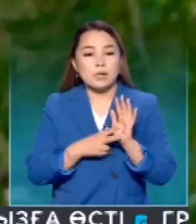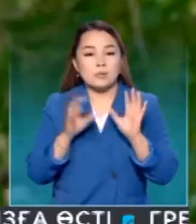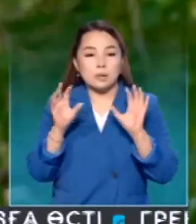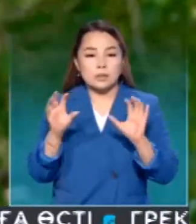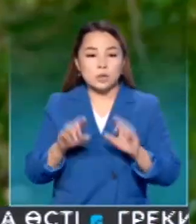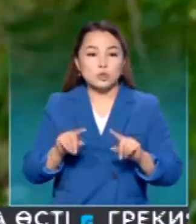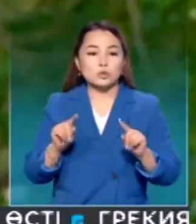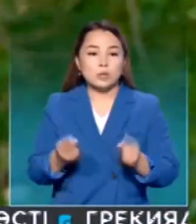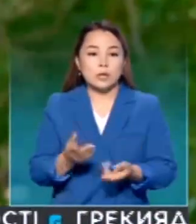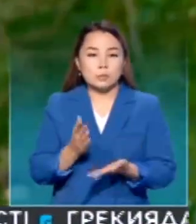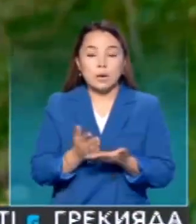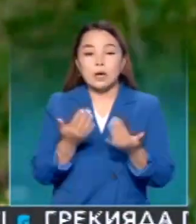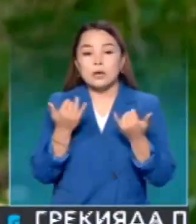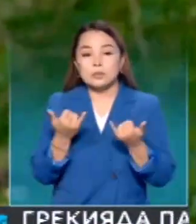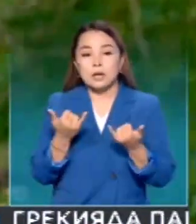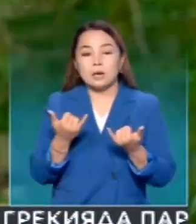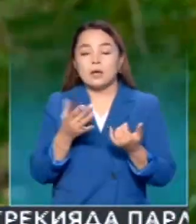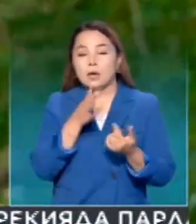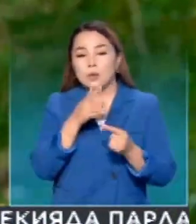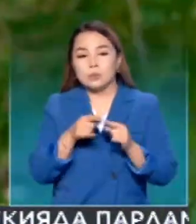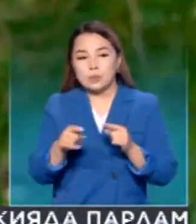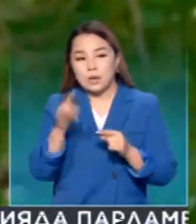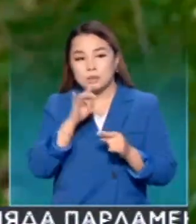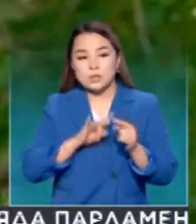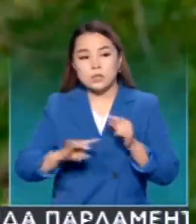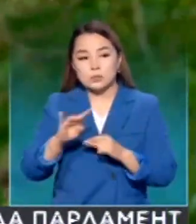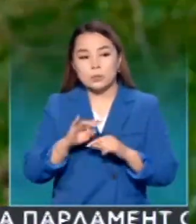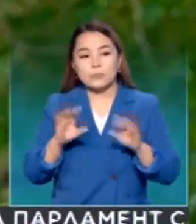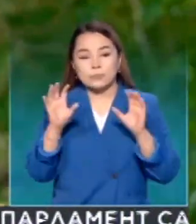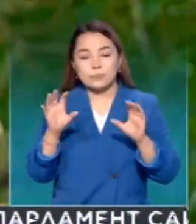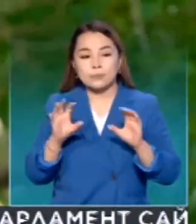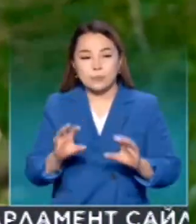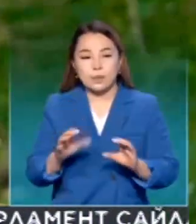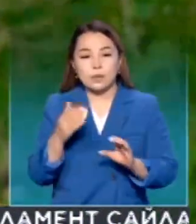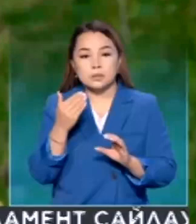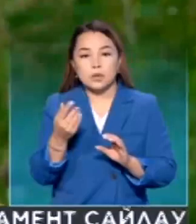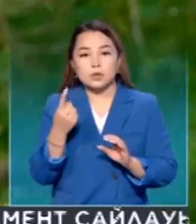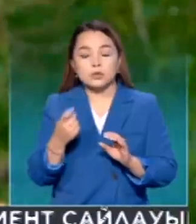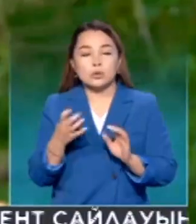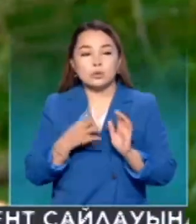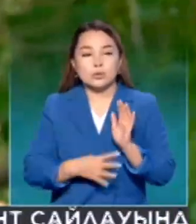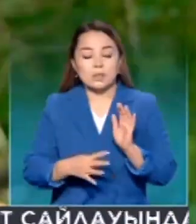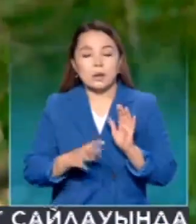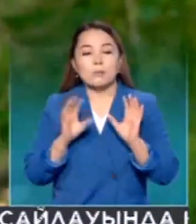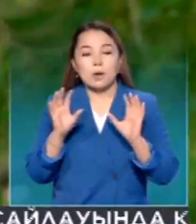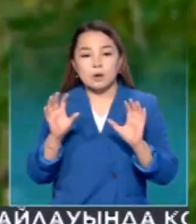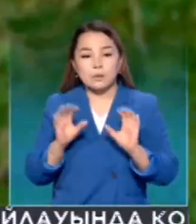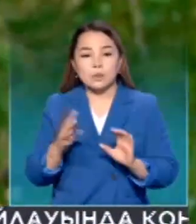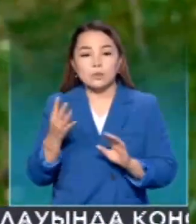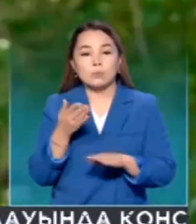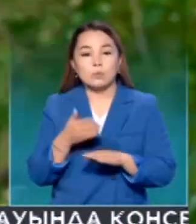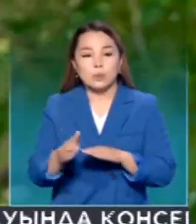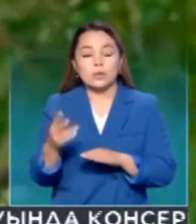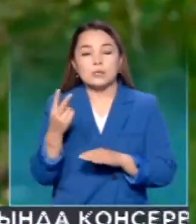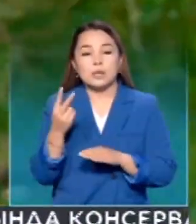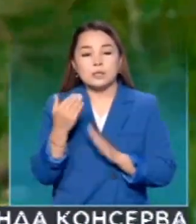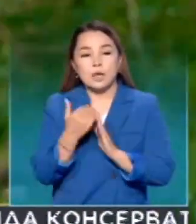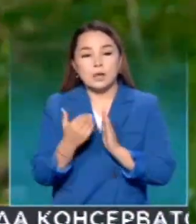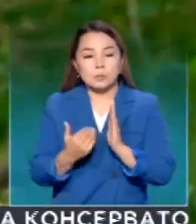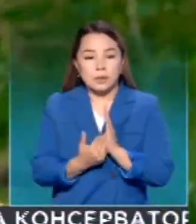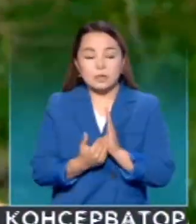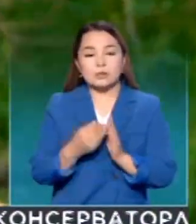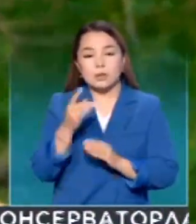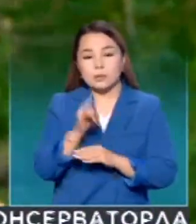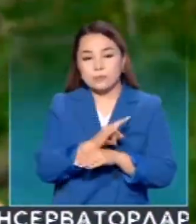бойынша ұсталды. Қазіргі уақытта Қазақстан Республикасы қылмыстық кодексінің 190-ші бабының 4-ші бөлігі 2-ші тармақшасына сәйкес